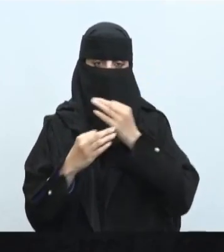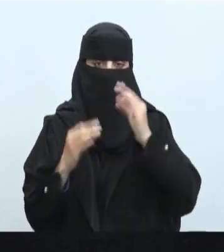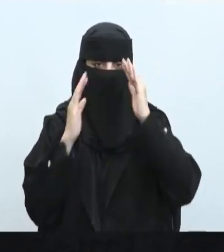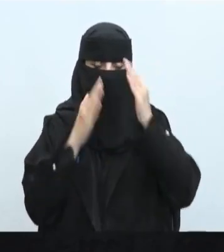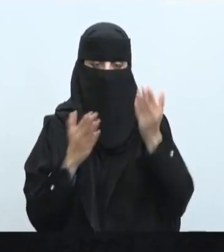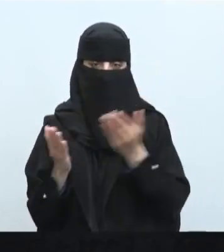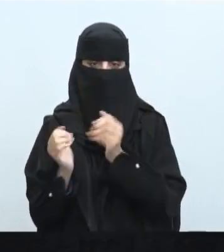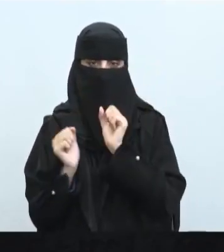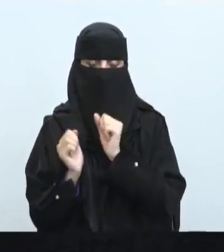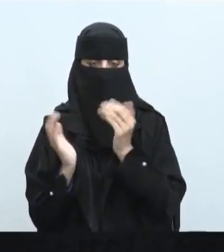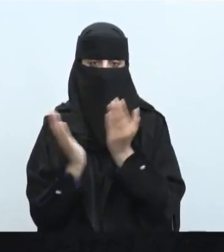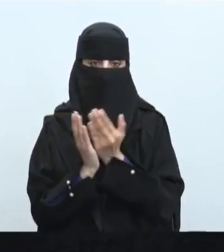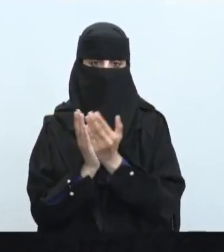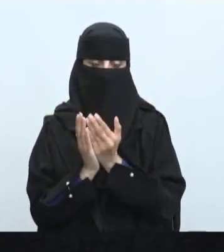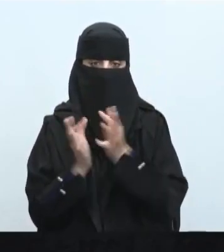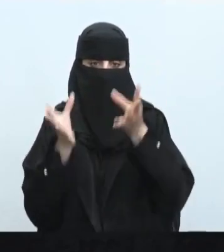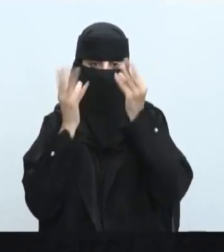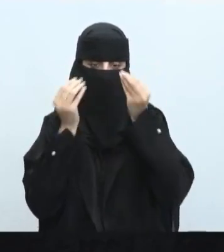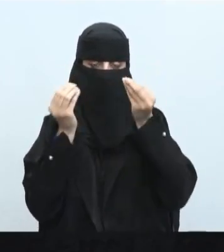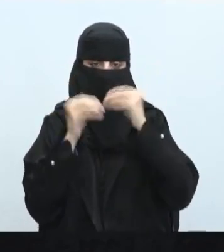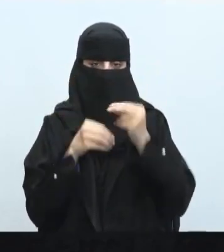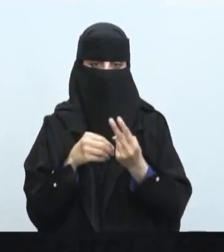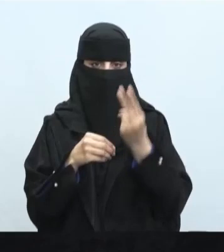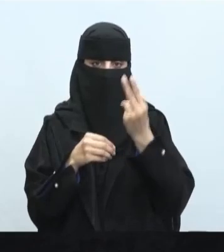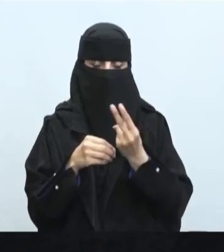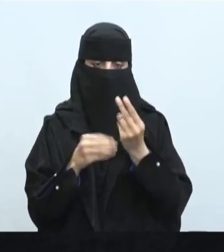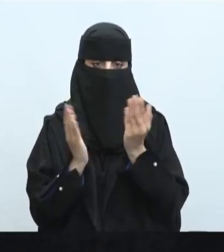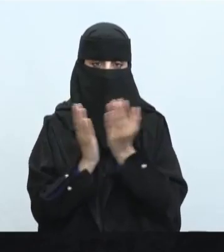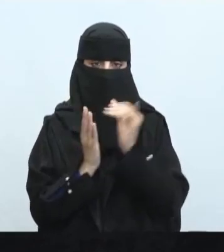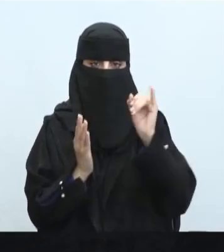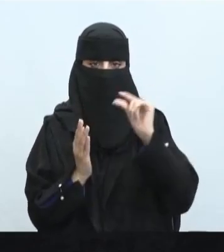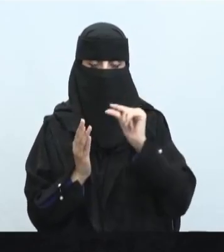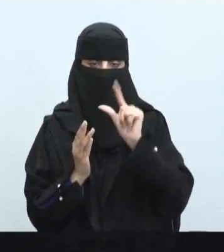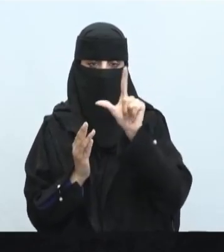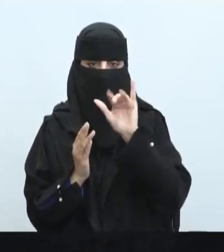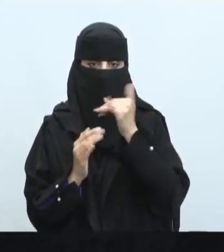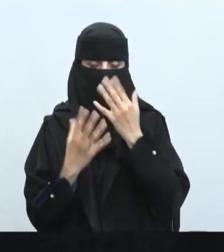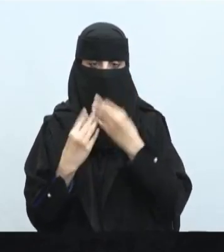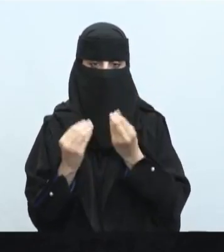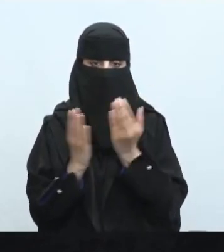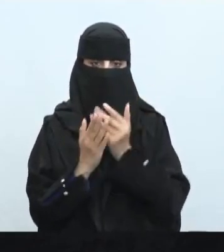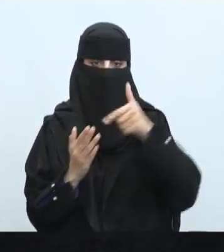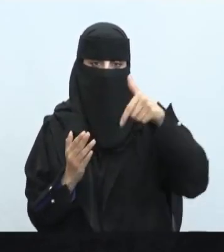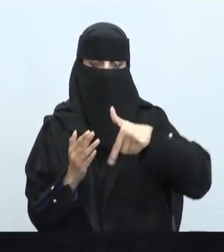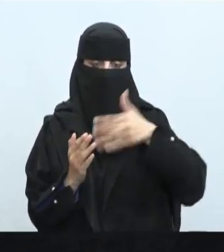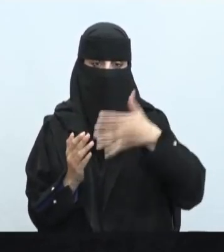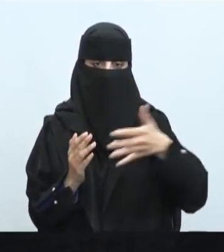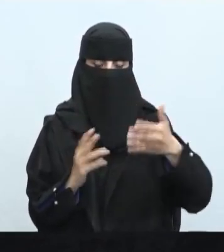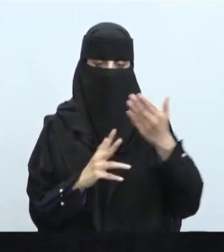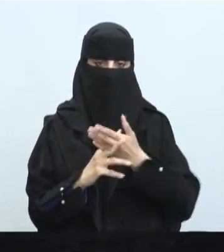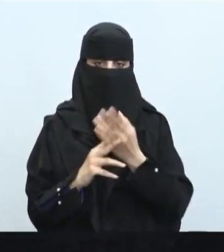الاثراء الثاني لدروس ماده لغه الجميله للصف السادس الابتدائي الفصل الدراسي الثاني